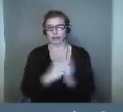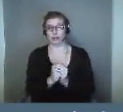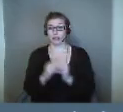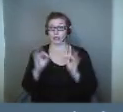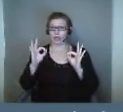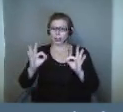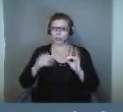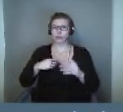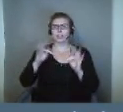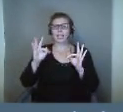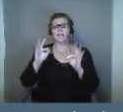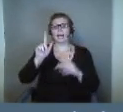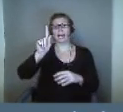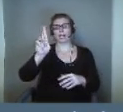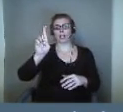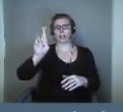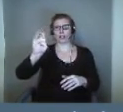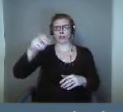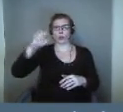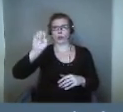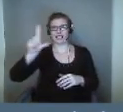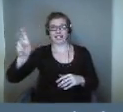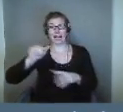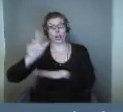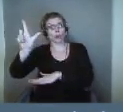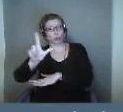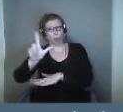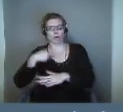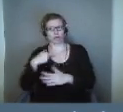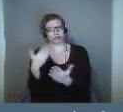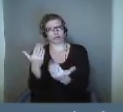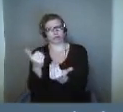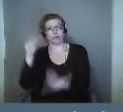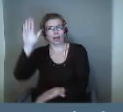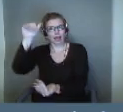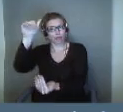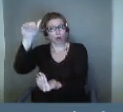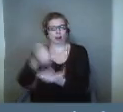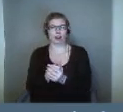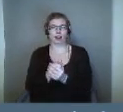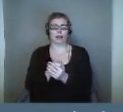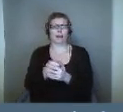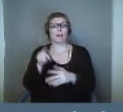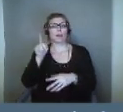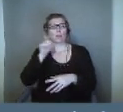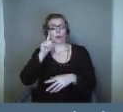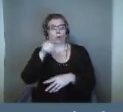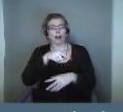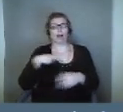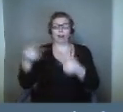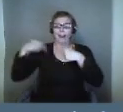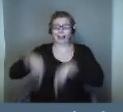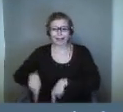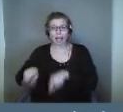de contractualiser entre des collectivités ayant réalisé des Agenda 21 et l'État sur des bonnes pratiques. Je crois